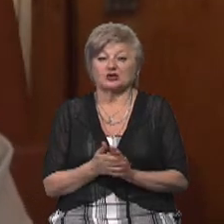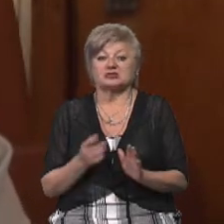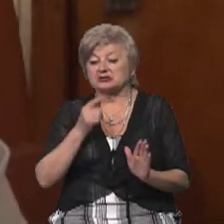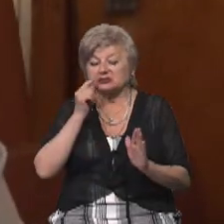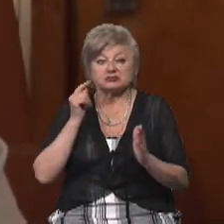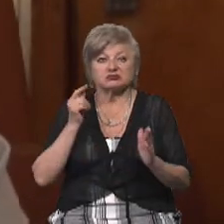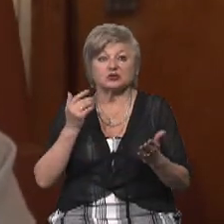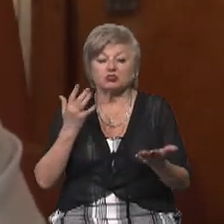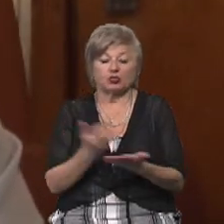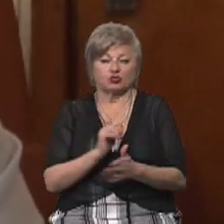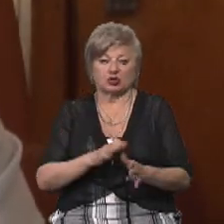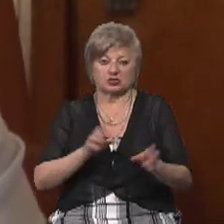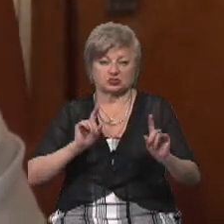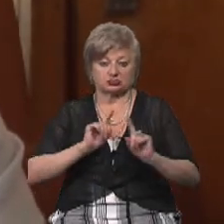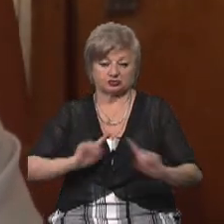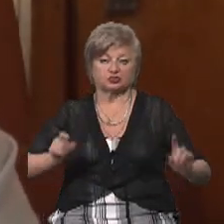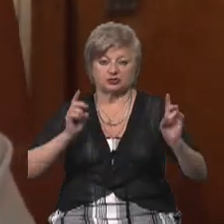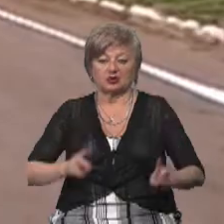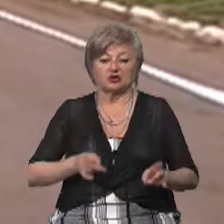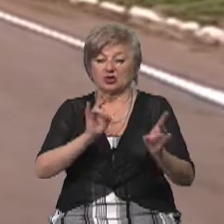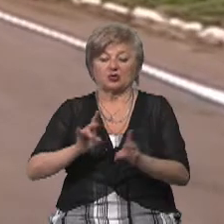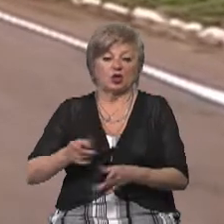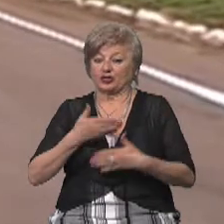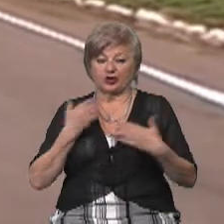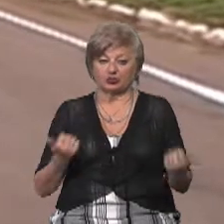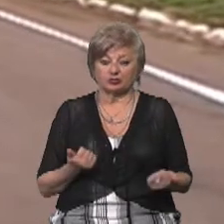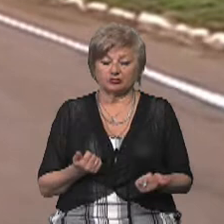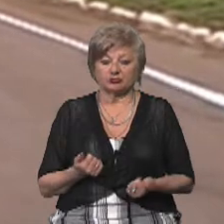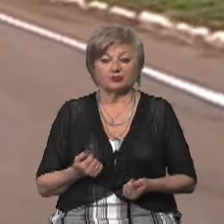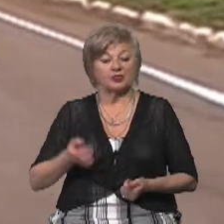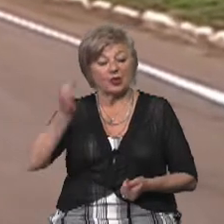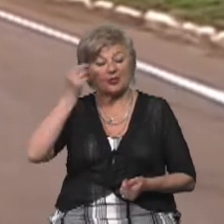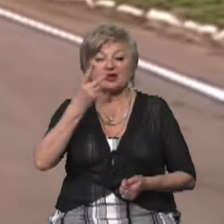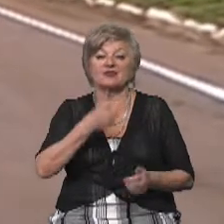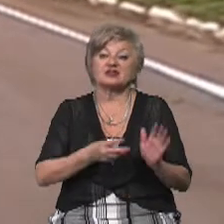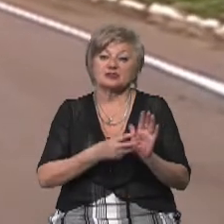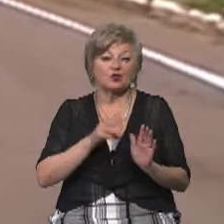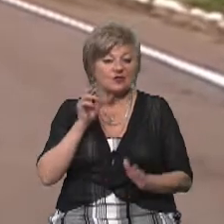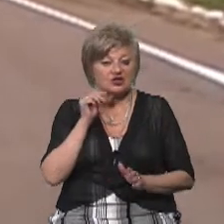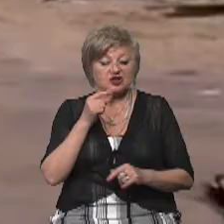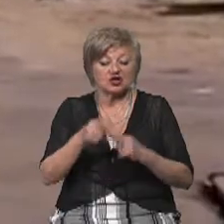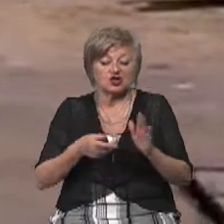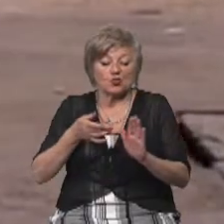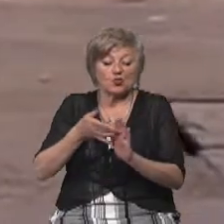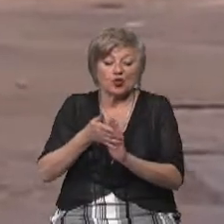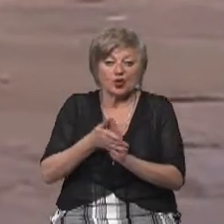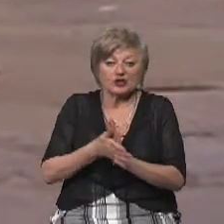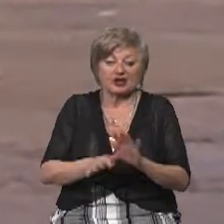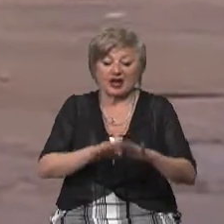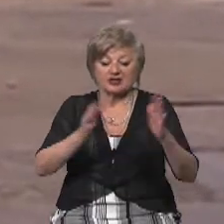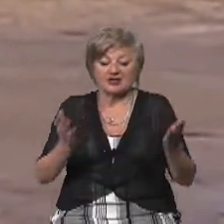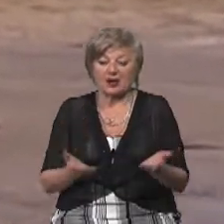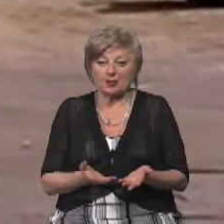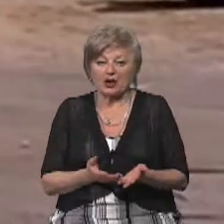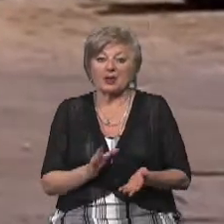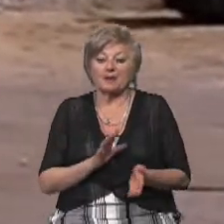класифікатор надзвичайної. Немає постраждалих. Нагадаємо, 28 липня через протікання передаточного баку